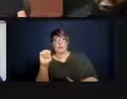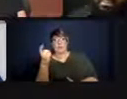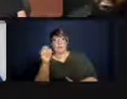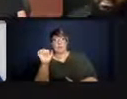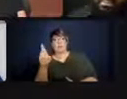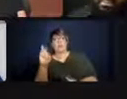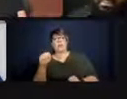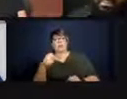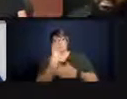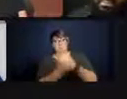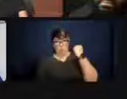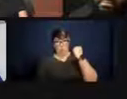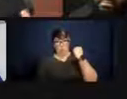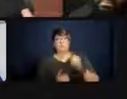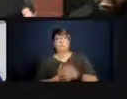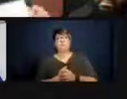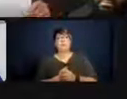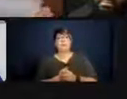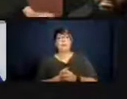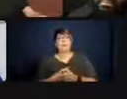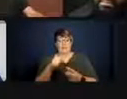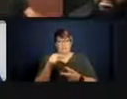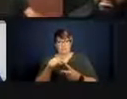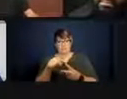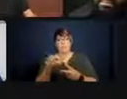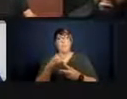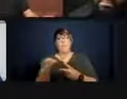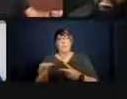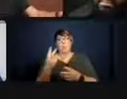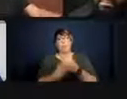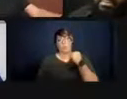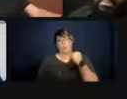التسويق والصحة العامة.